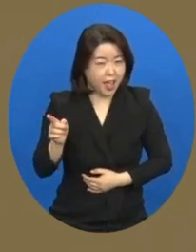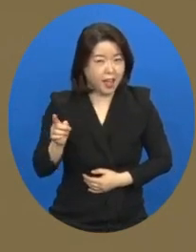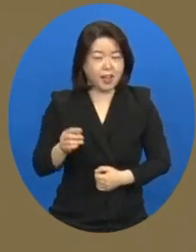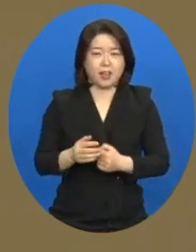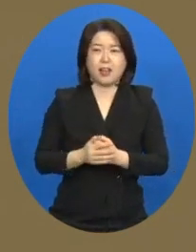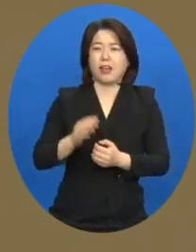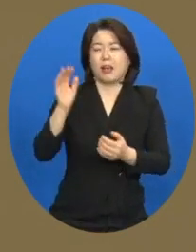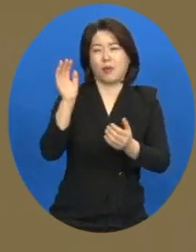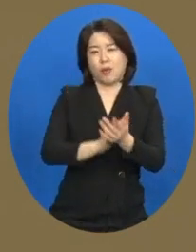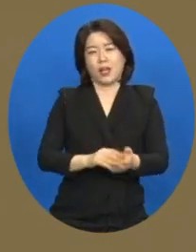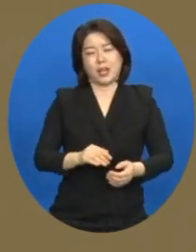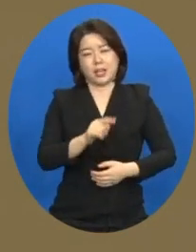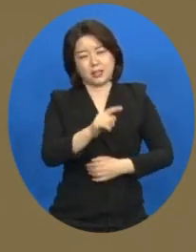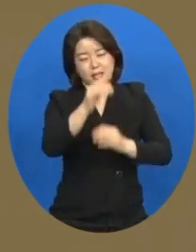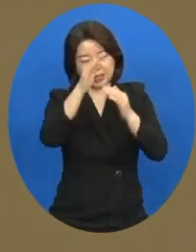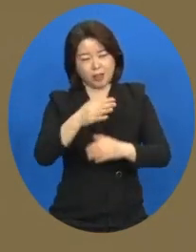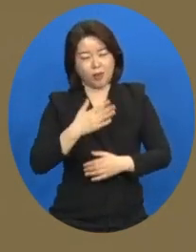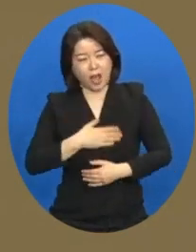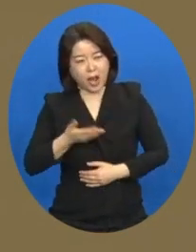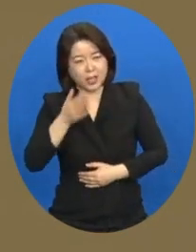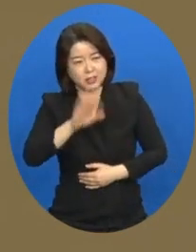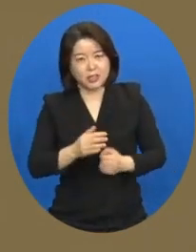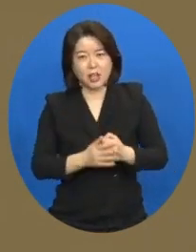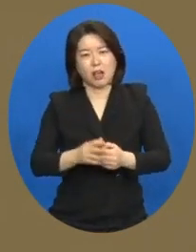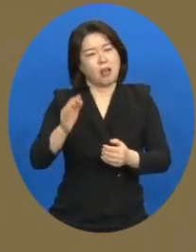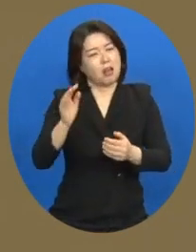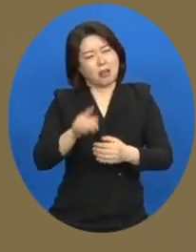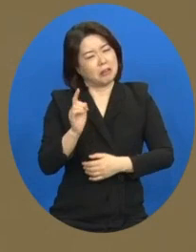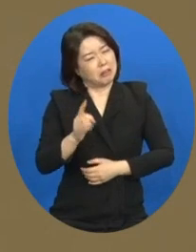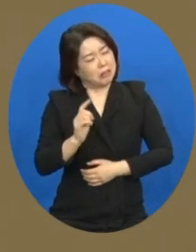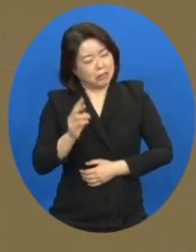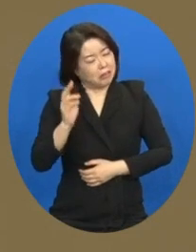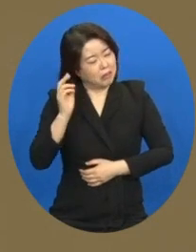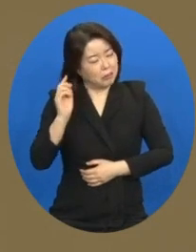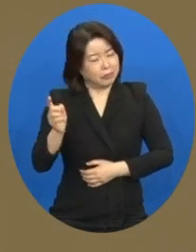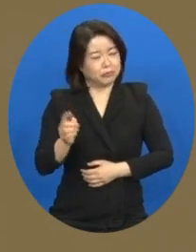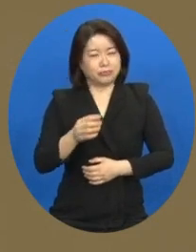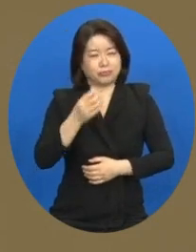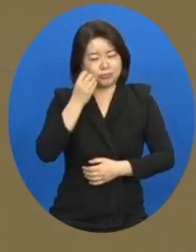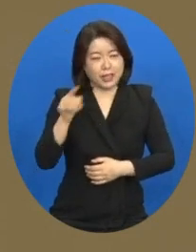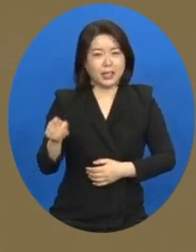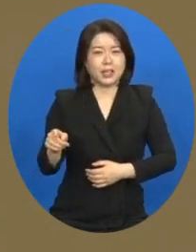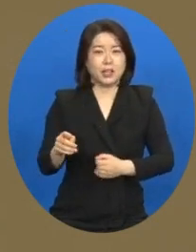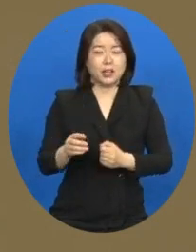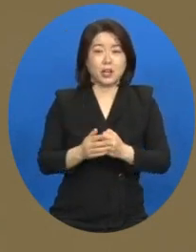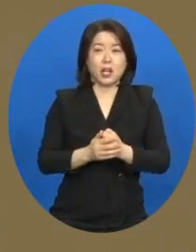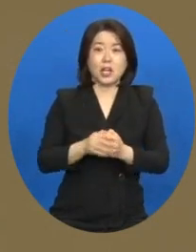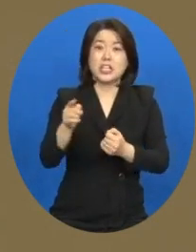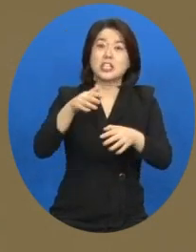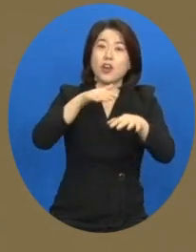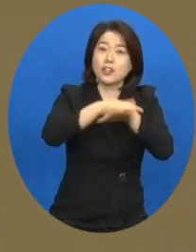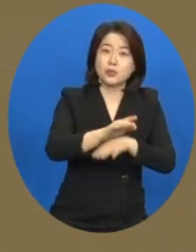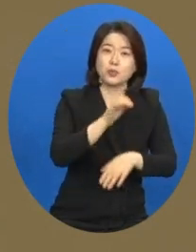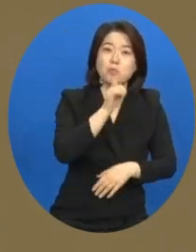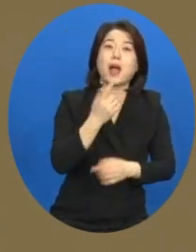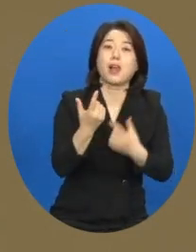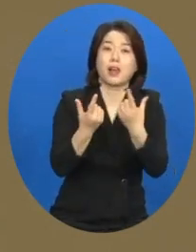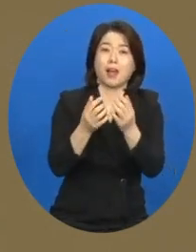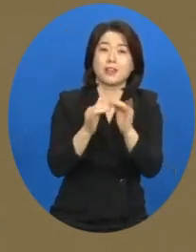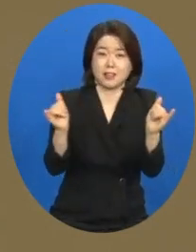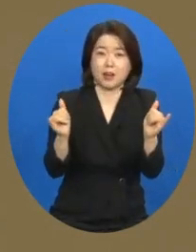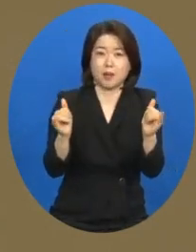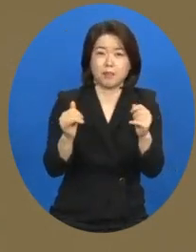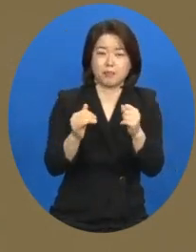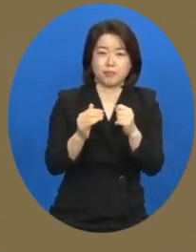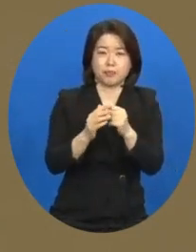내가 이번에 이 사실을 알았는데 어쩌면 이럴 수가 있어? 이런 식으로 말해주는 사람.